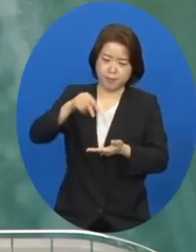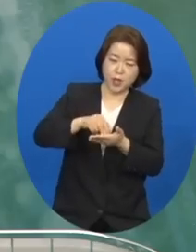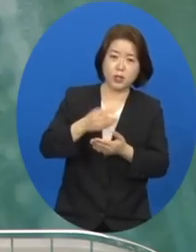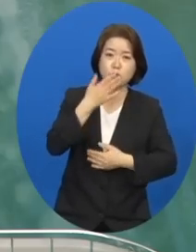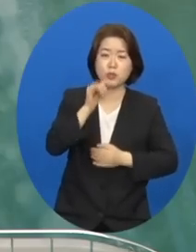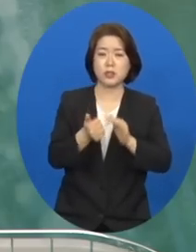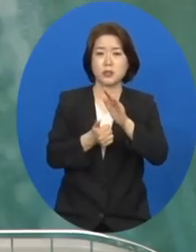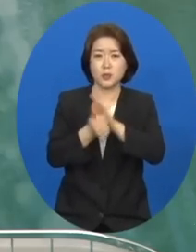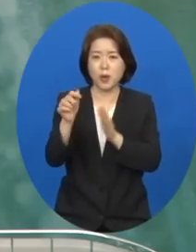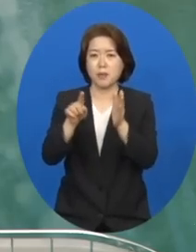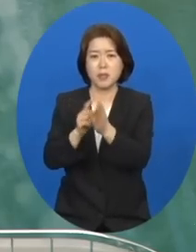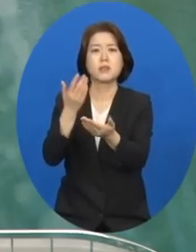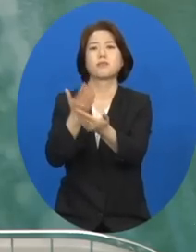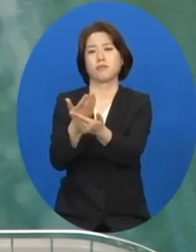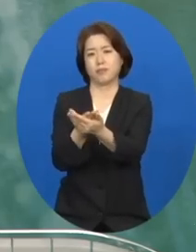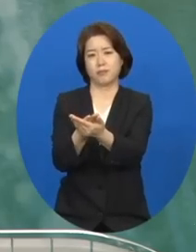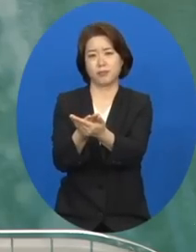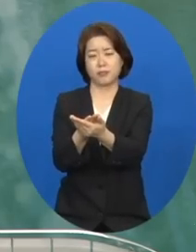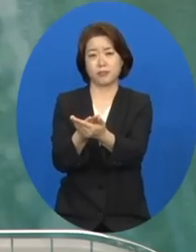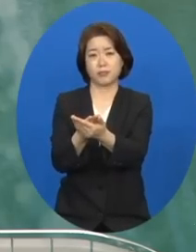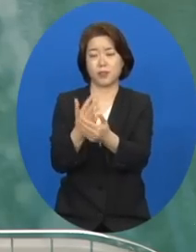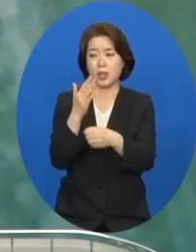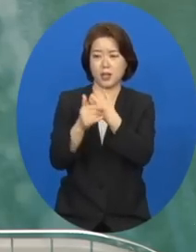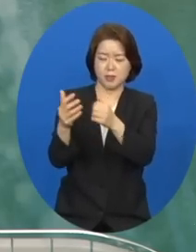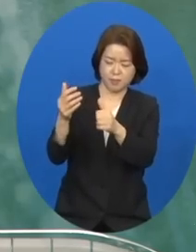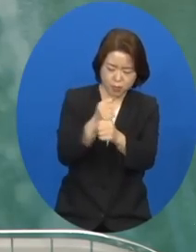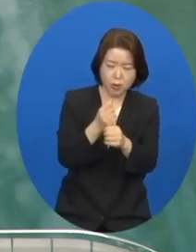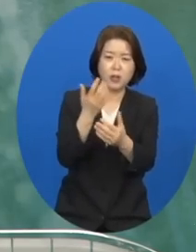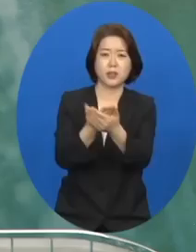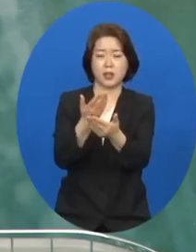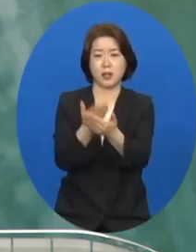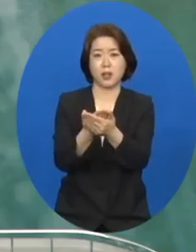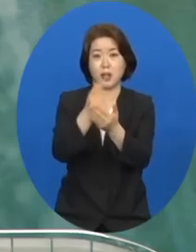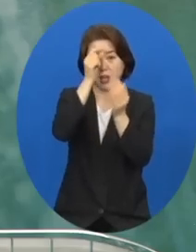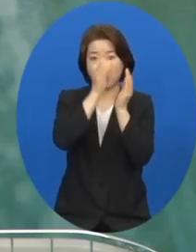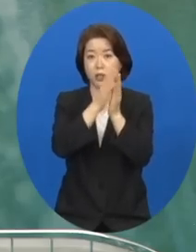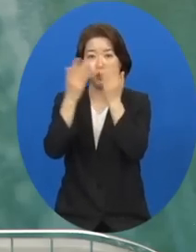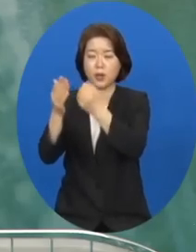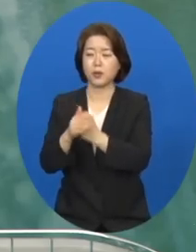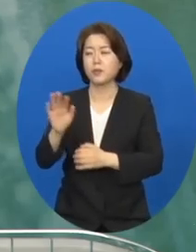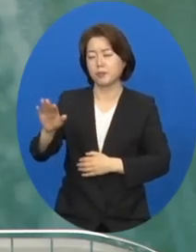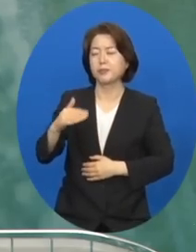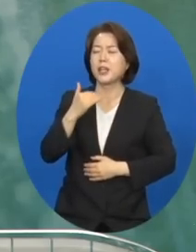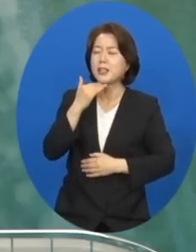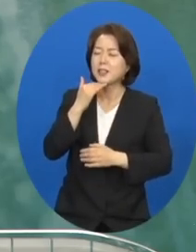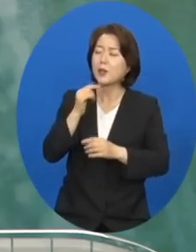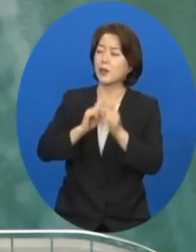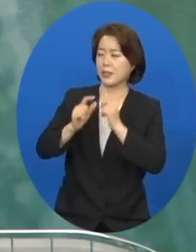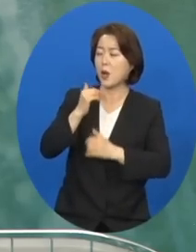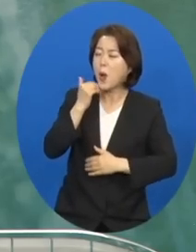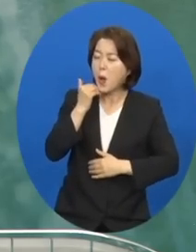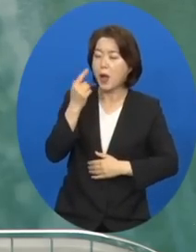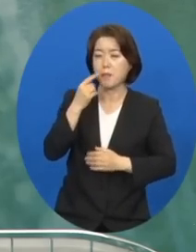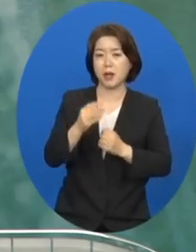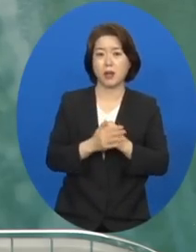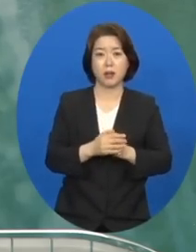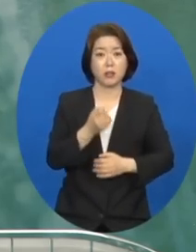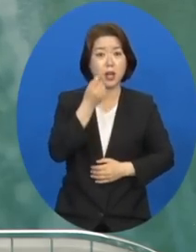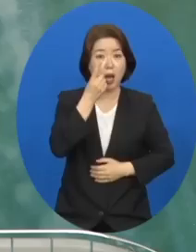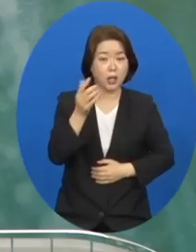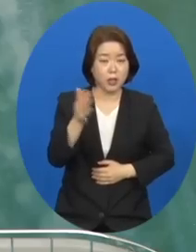믿음을 주시고 하나님 붙잡아 달라고 그렇게 기도를 하고 한번 더 기다려보자 한달정도 지났는데